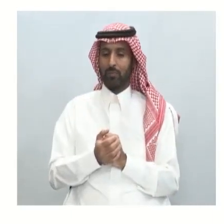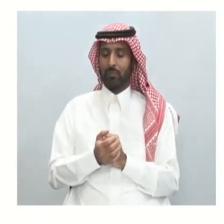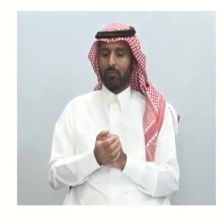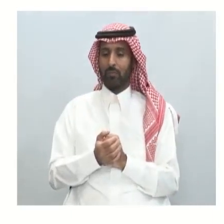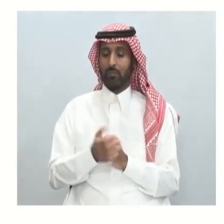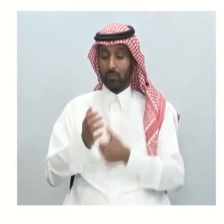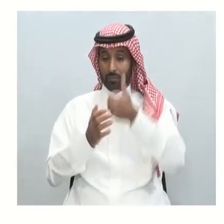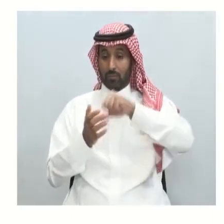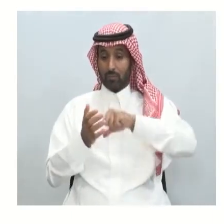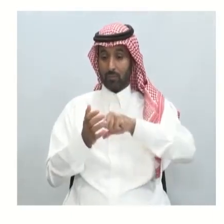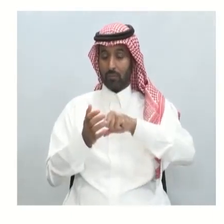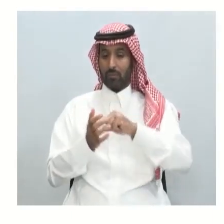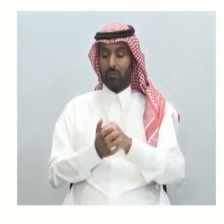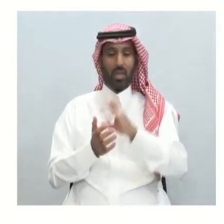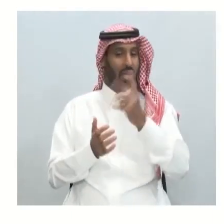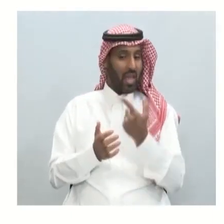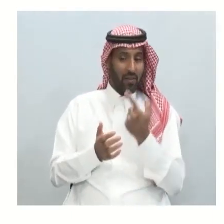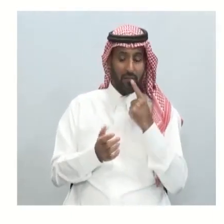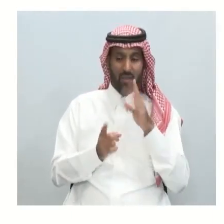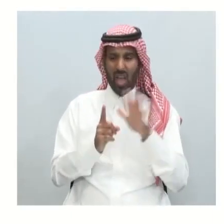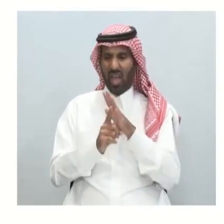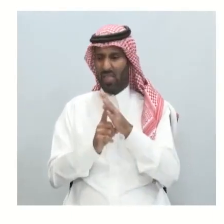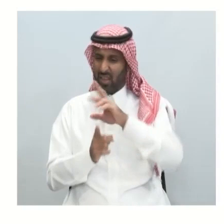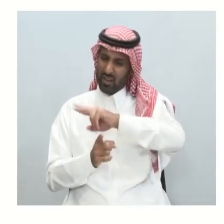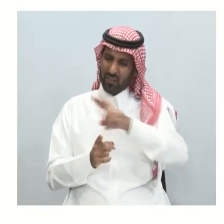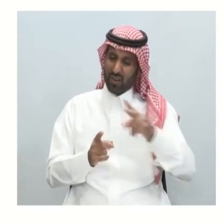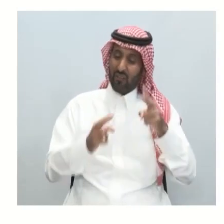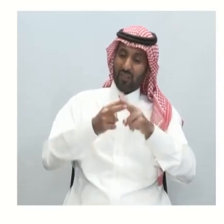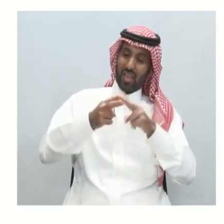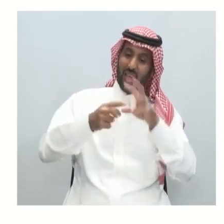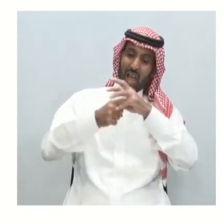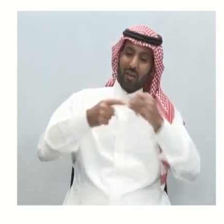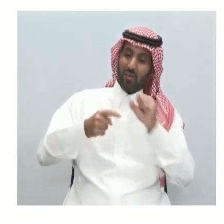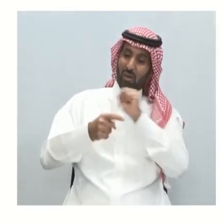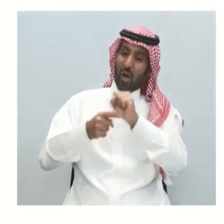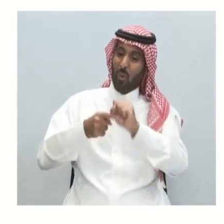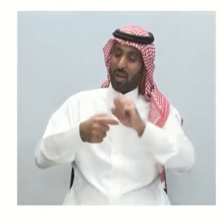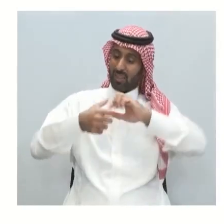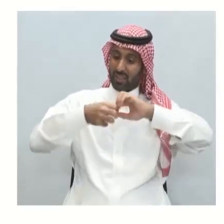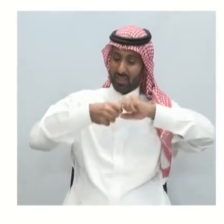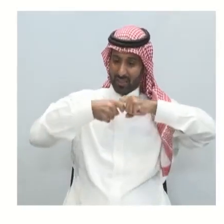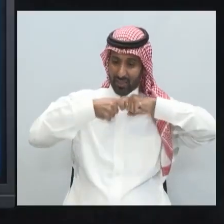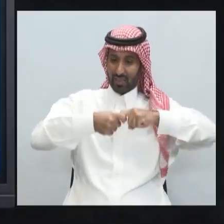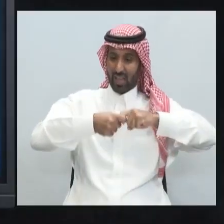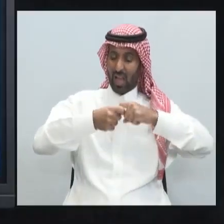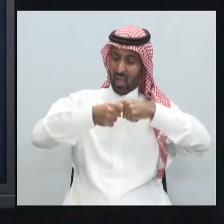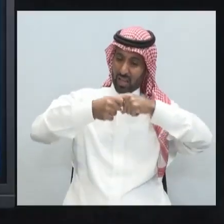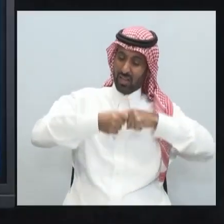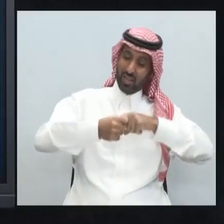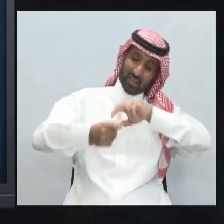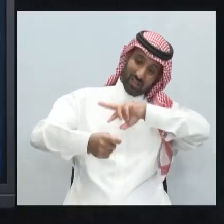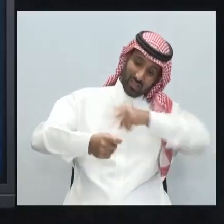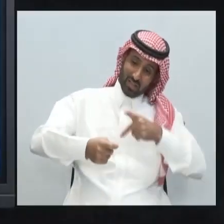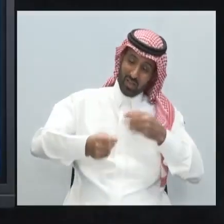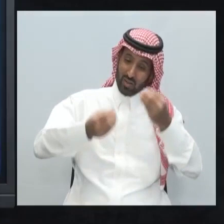تساهميه التقويم كيف يؤثر الفرق في الكهروسالبيه في خواص الرابطه كلما زاد الفرق في